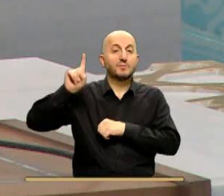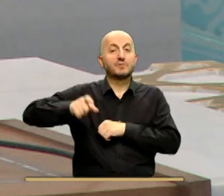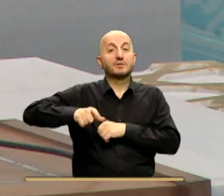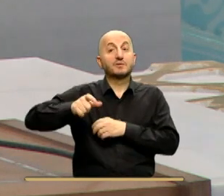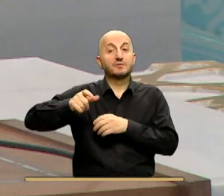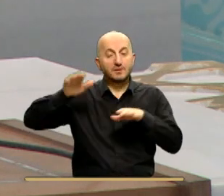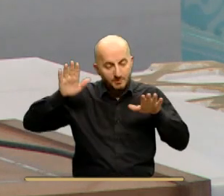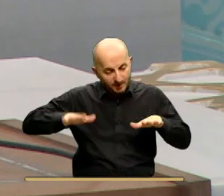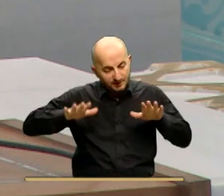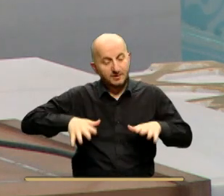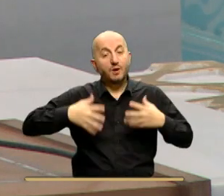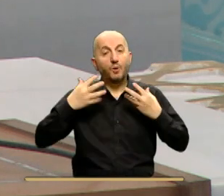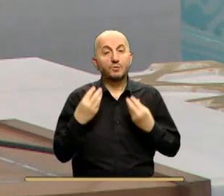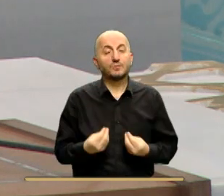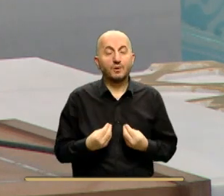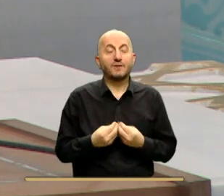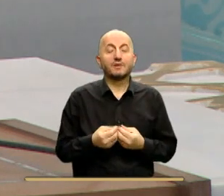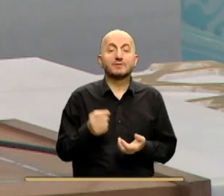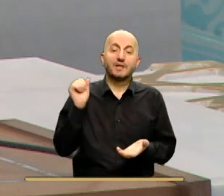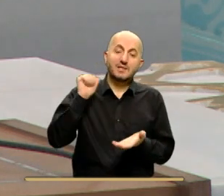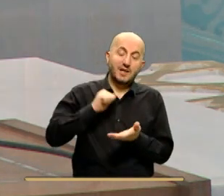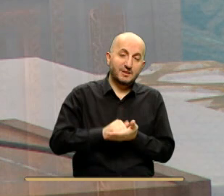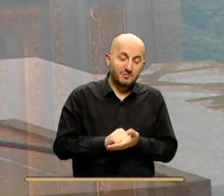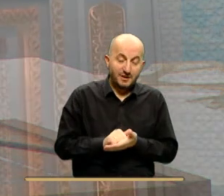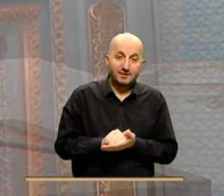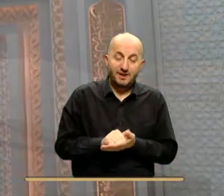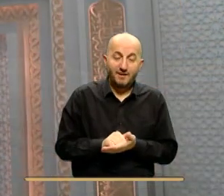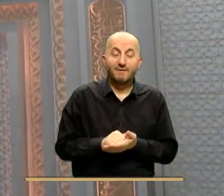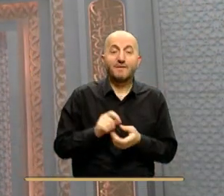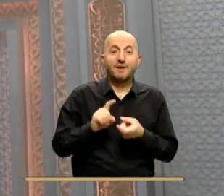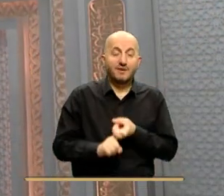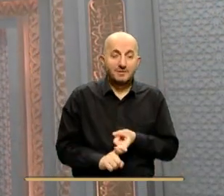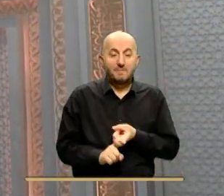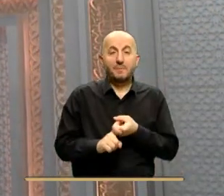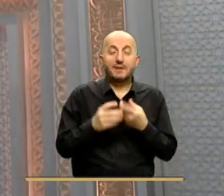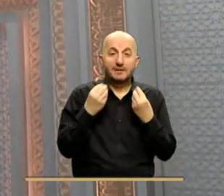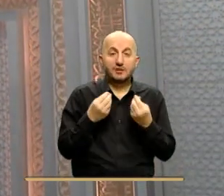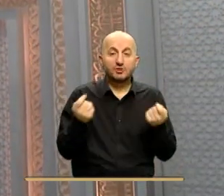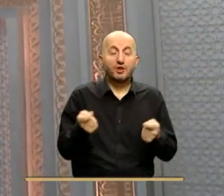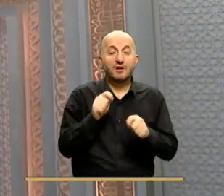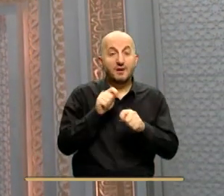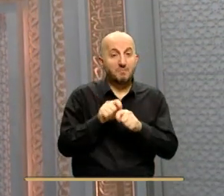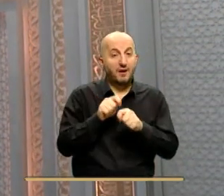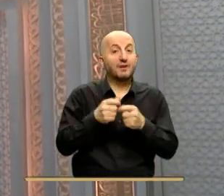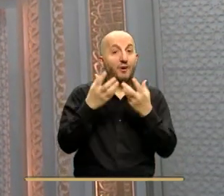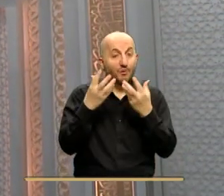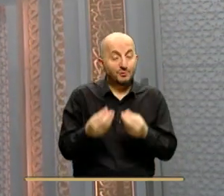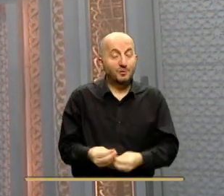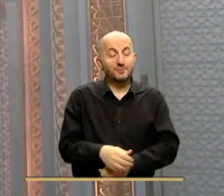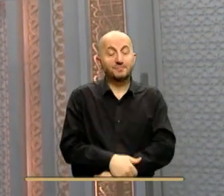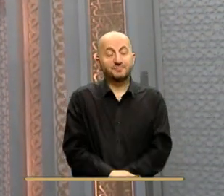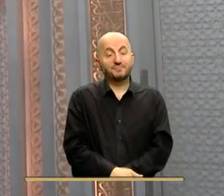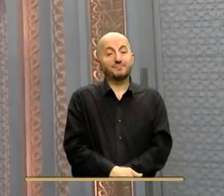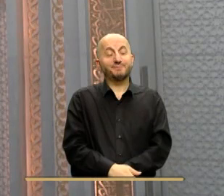kulluktan geçiyor. Ona secde etmekten ve iyi işler yapmaktan geçiyor.